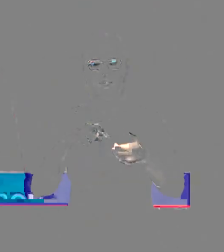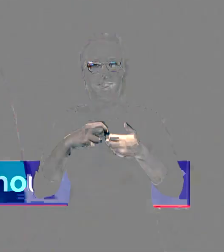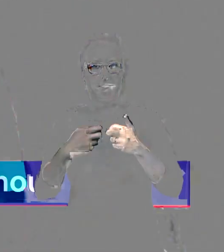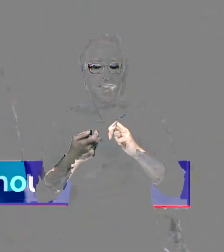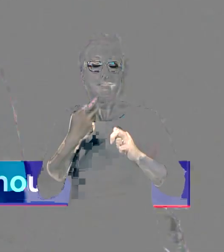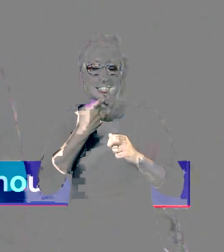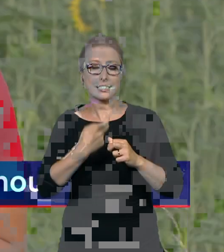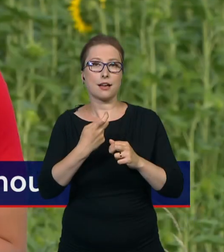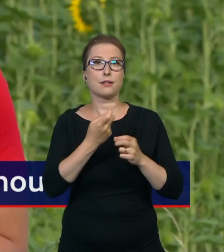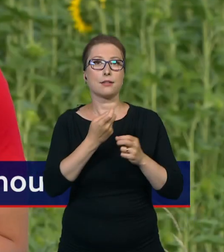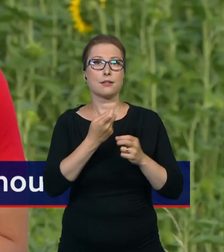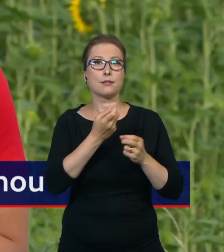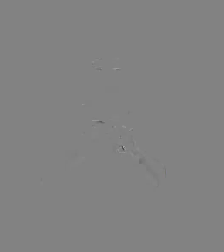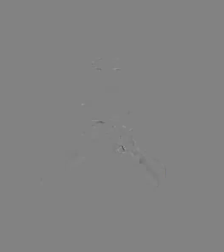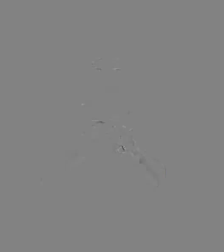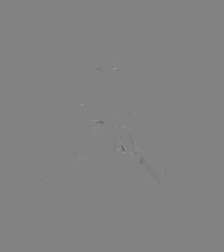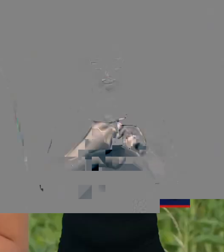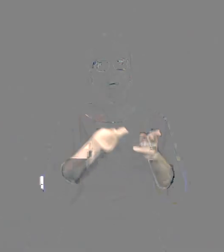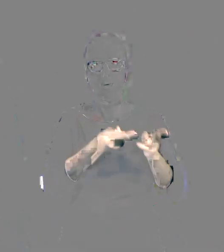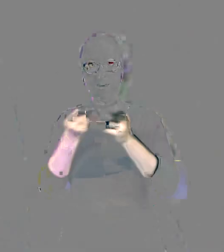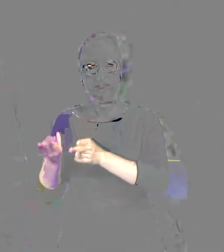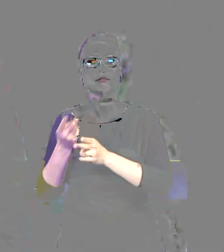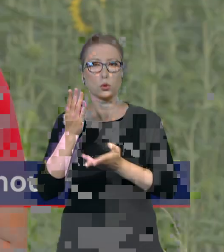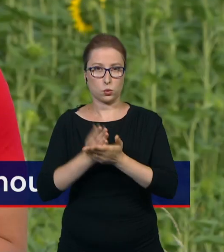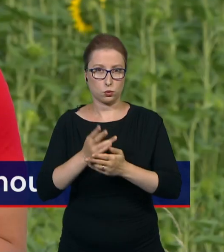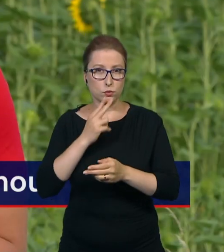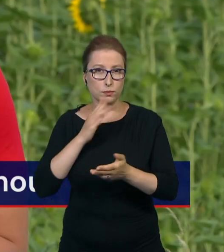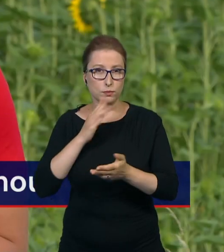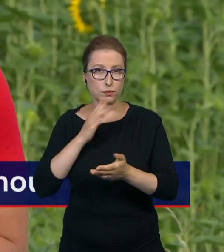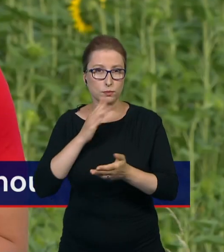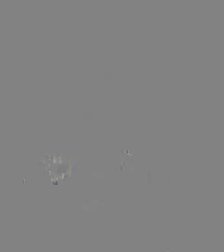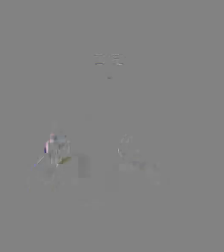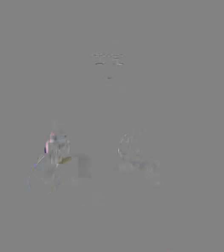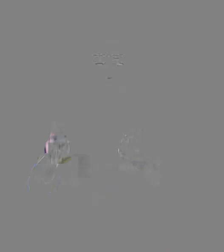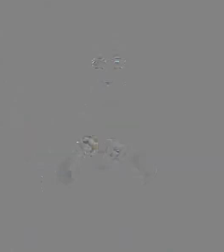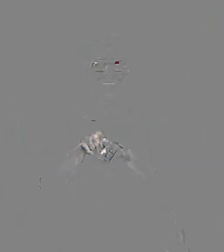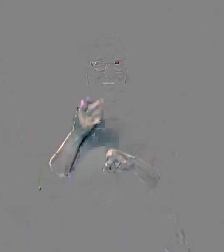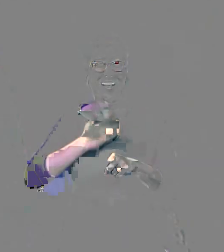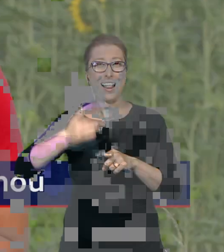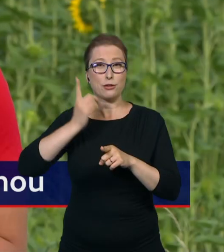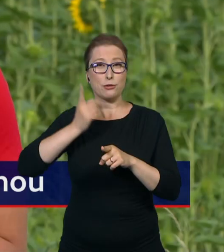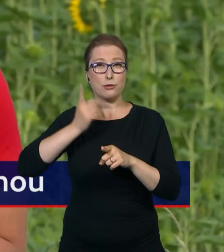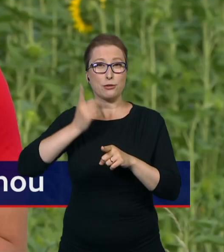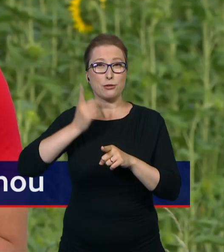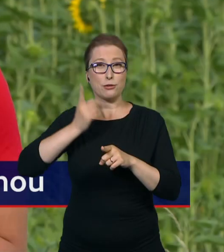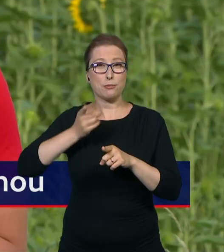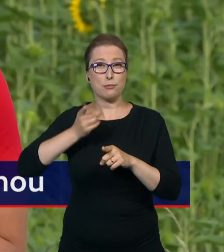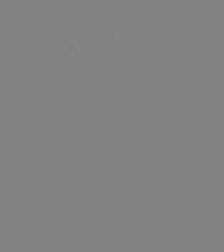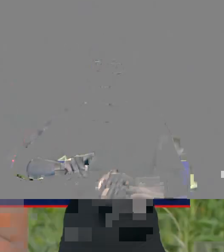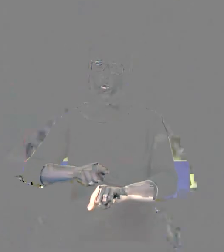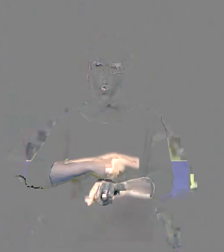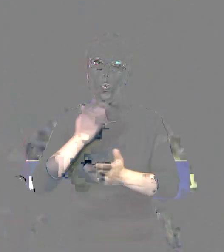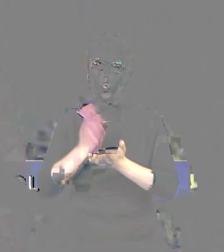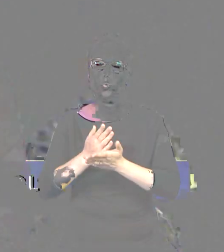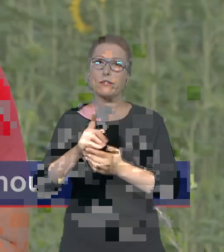16 které by se neby na ukrajinském neby neby ta Ukrajina na to čel dokonce už